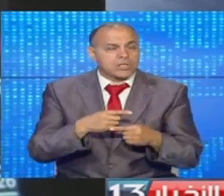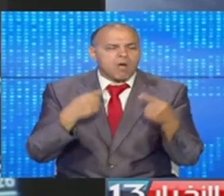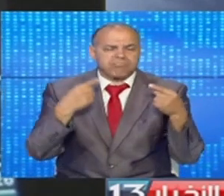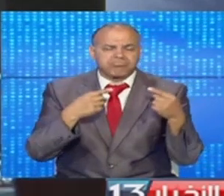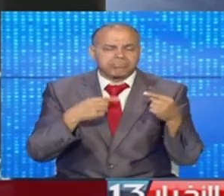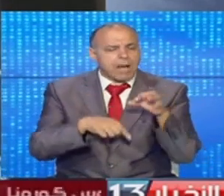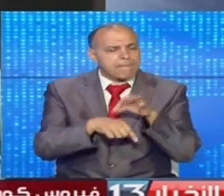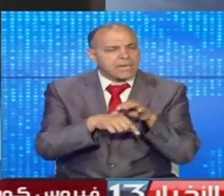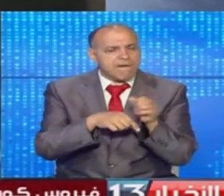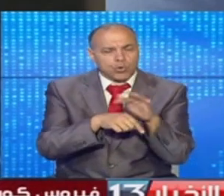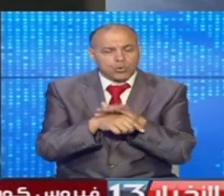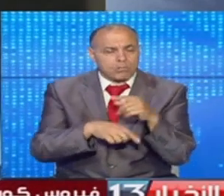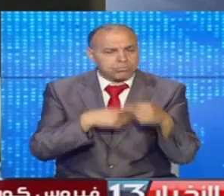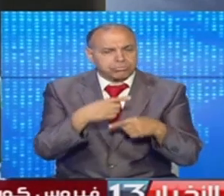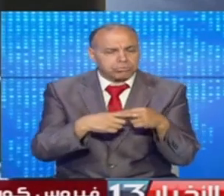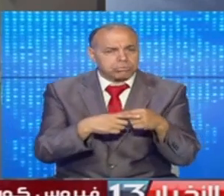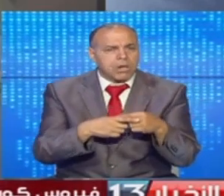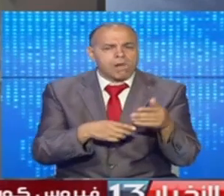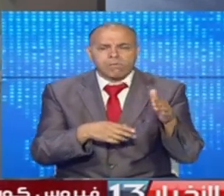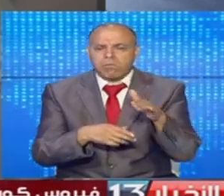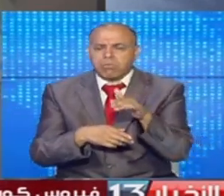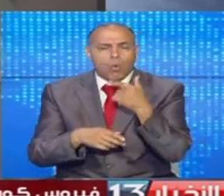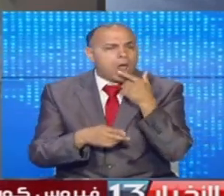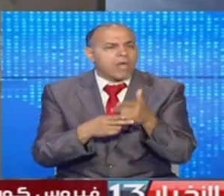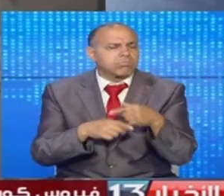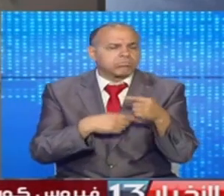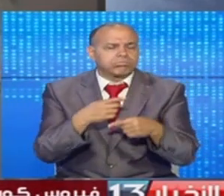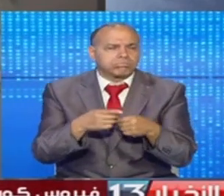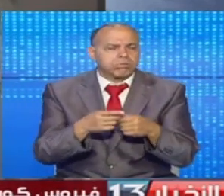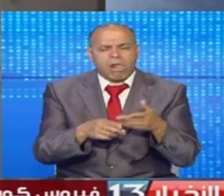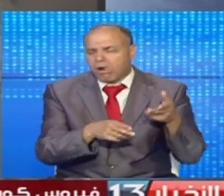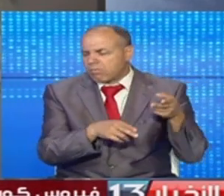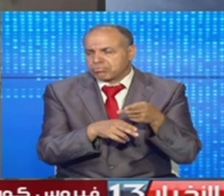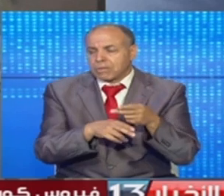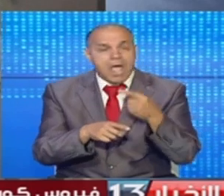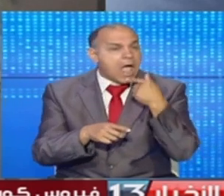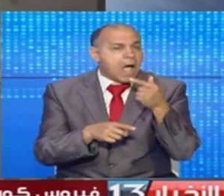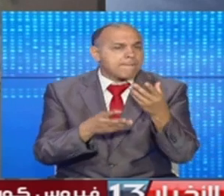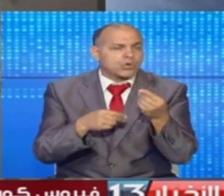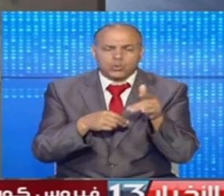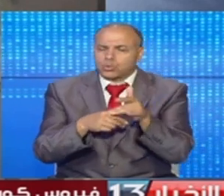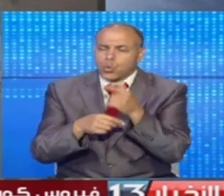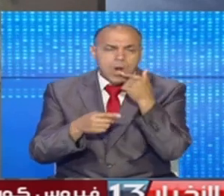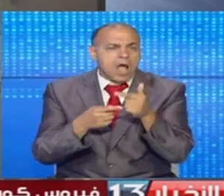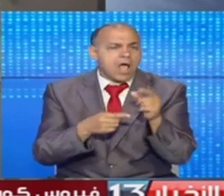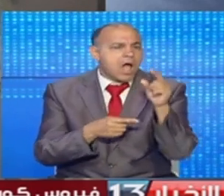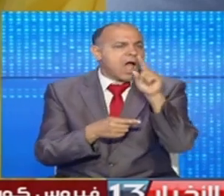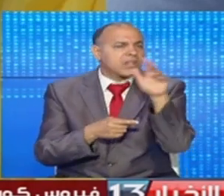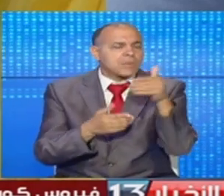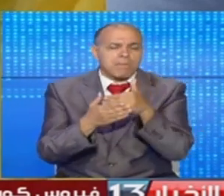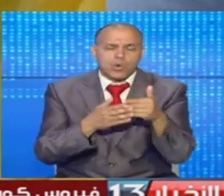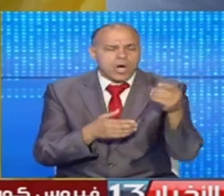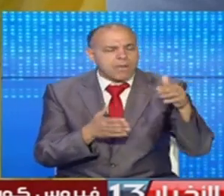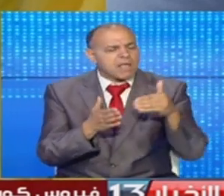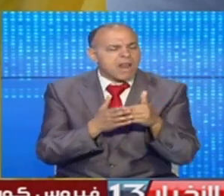حول العالم فيروس كورونا حصد ضحاياه للشهر الثامن على التوالي دون هوادة. عدد حالات الإصابات قرب 12 مليون